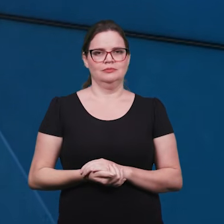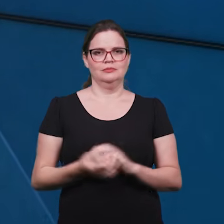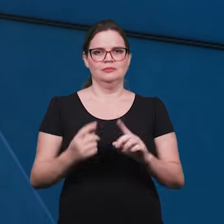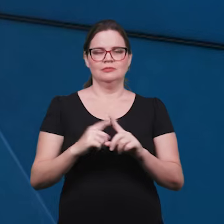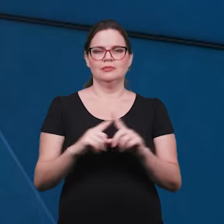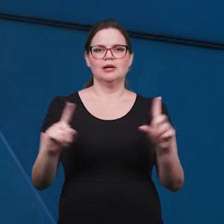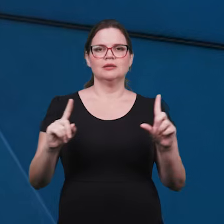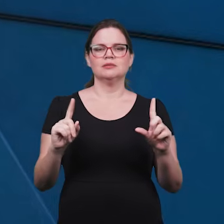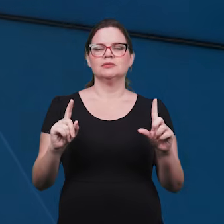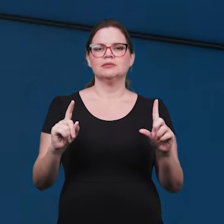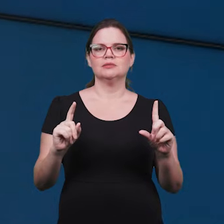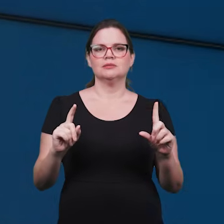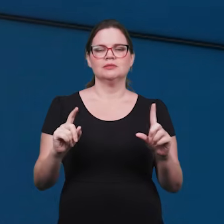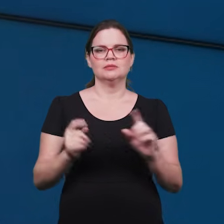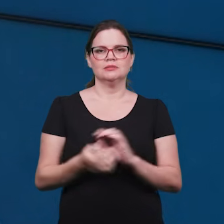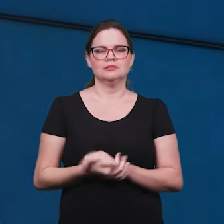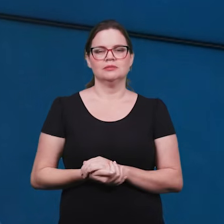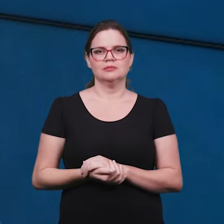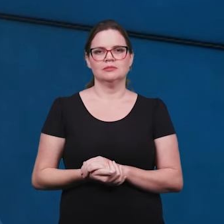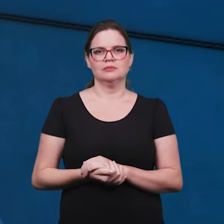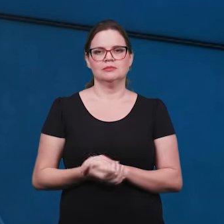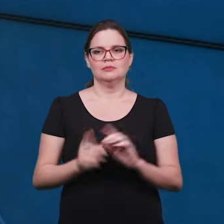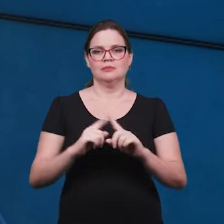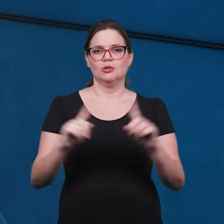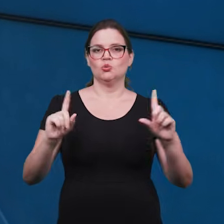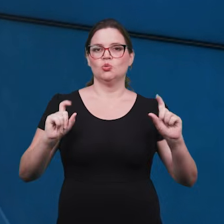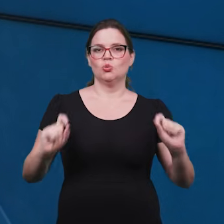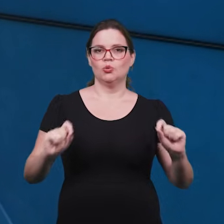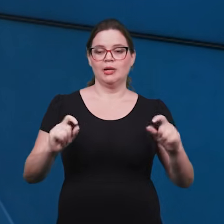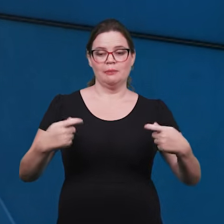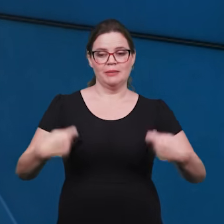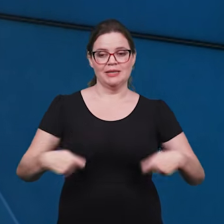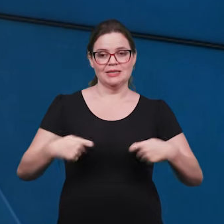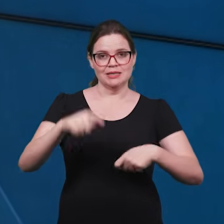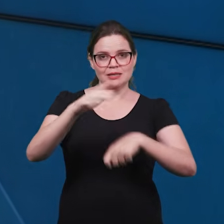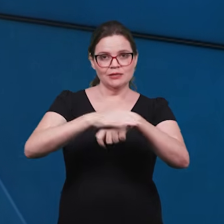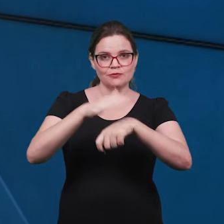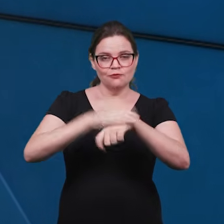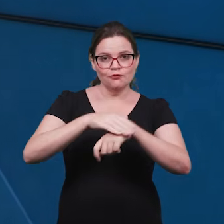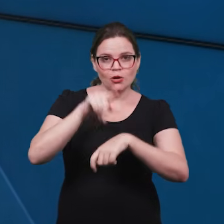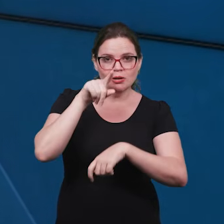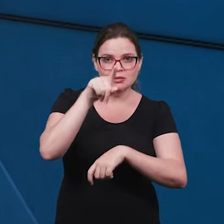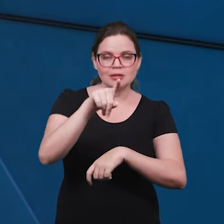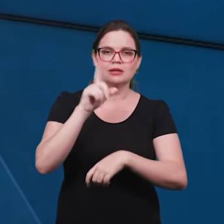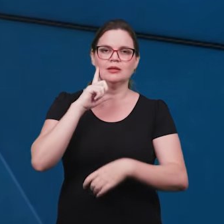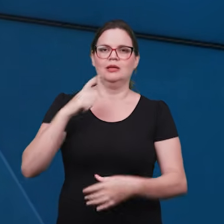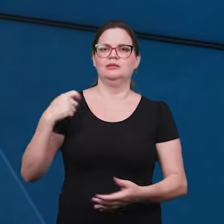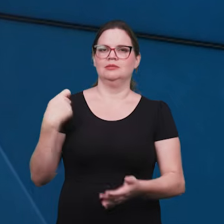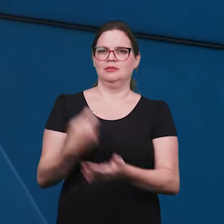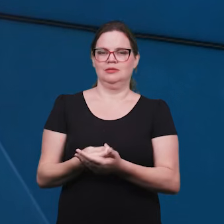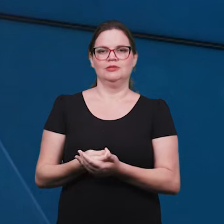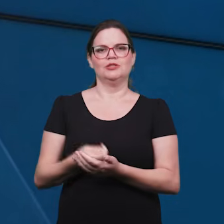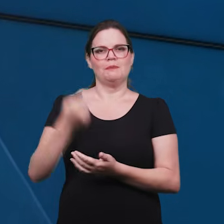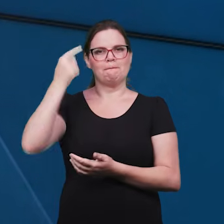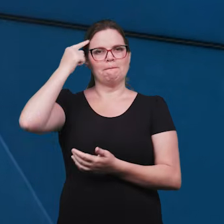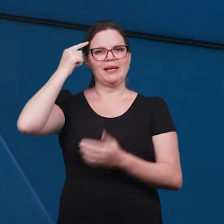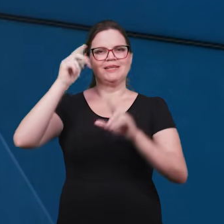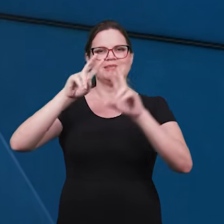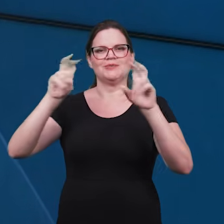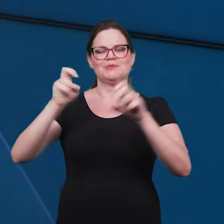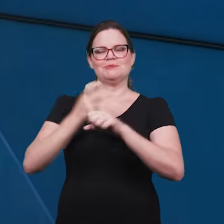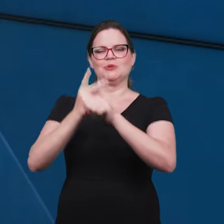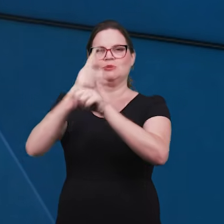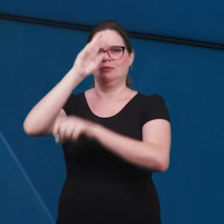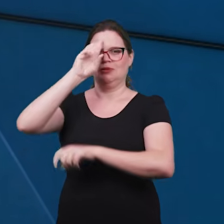тебе осталось. Mas o que, o que precisa da sua parte, Думать только про Его.